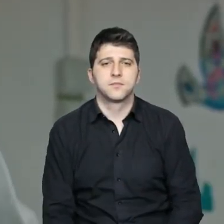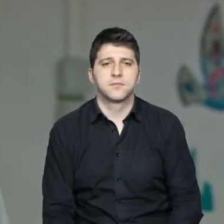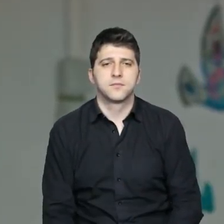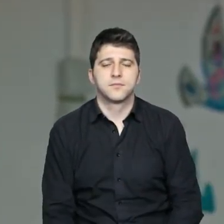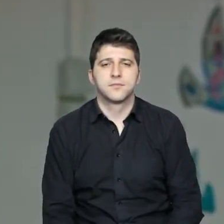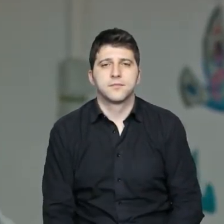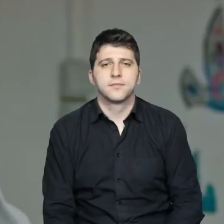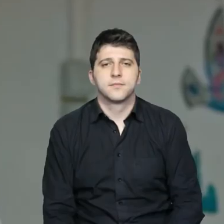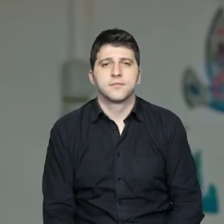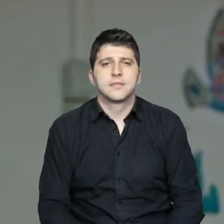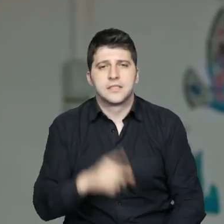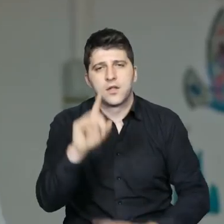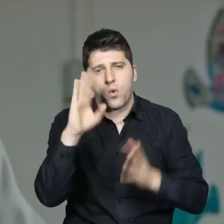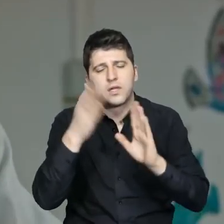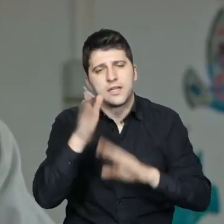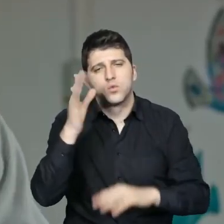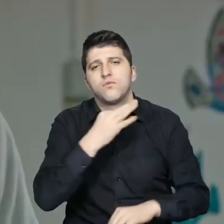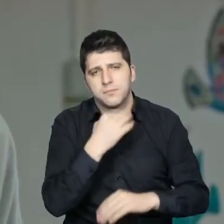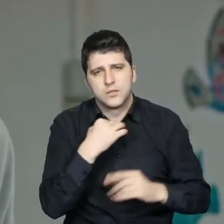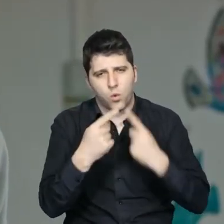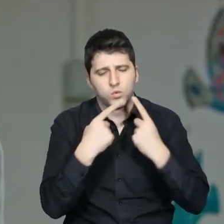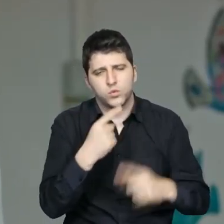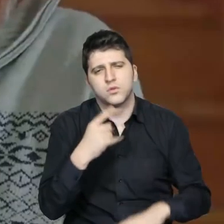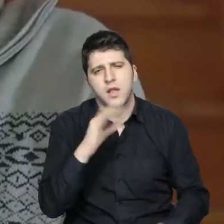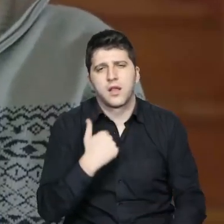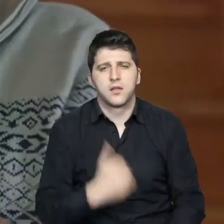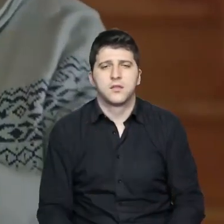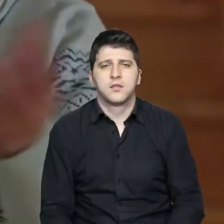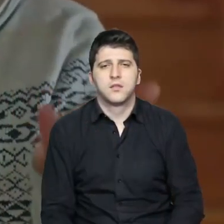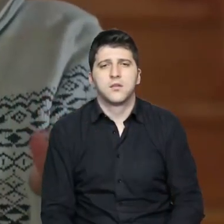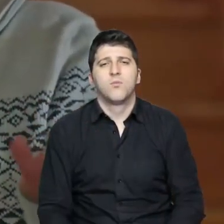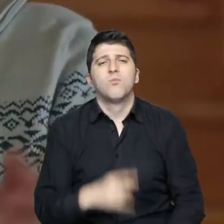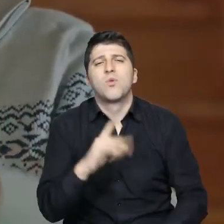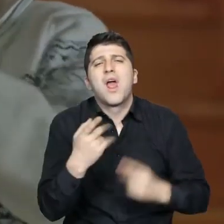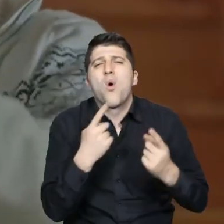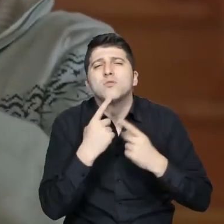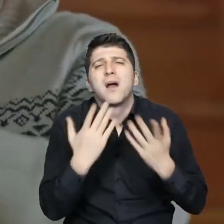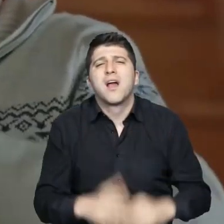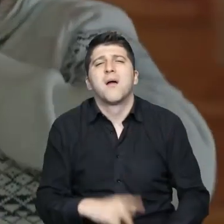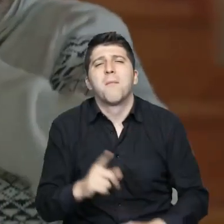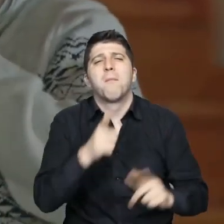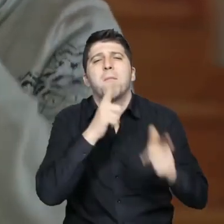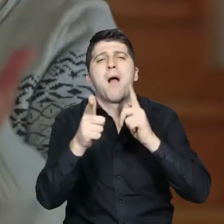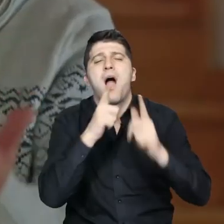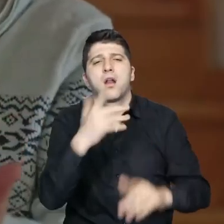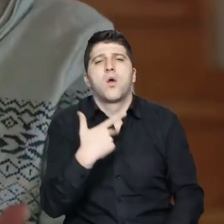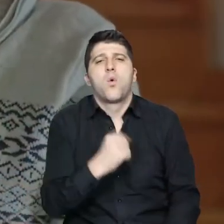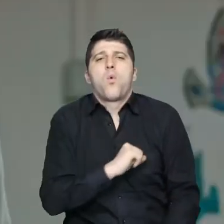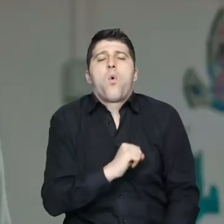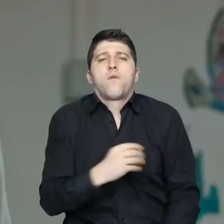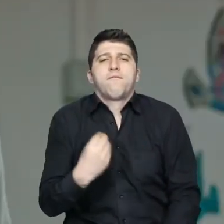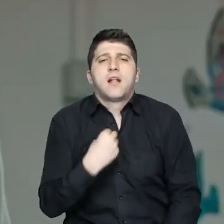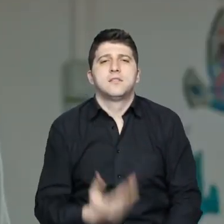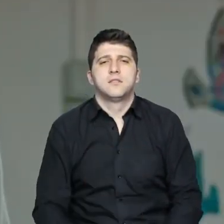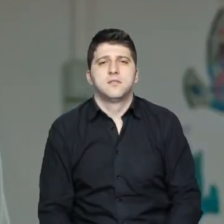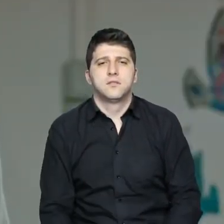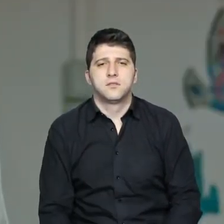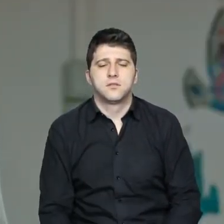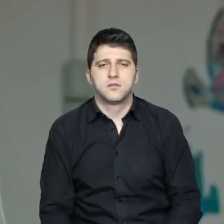Hadi sen odana git lütfen. Biz konuşuyoruz sadece. Ya, o ne konuşmaksa? Bir bağırdın yüreğimi ağzıma getirdin.